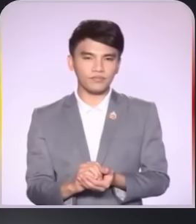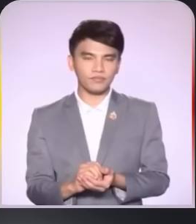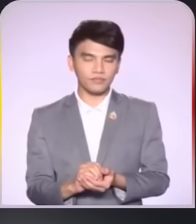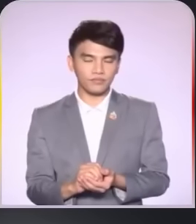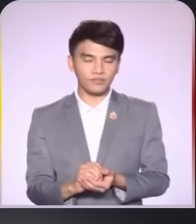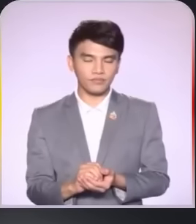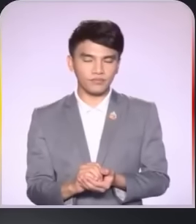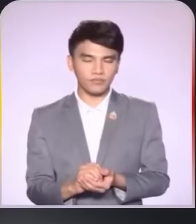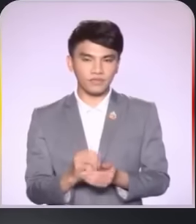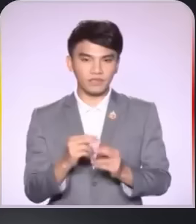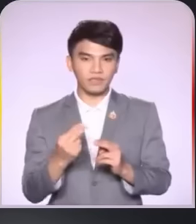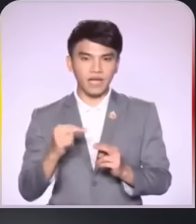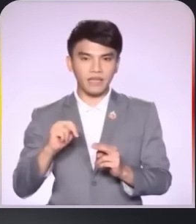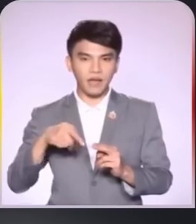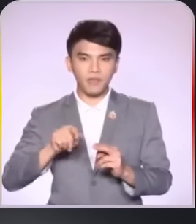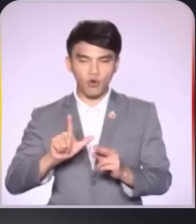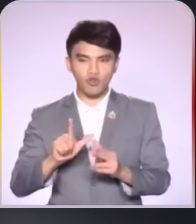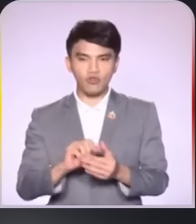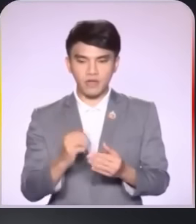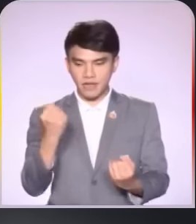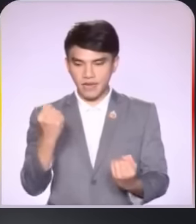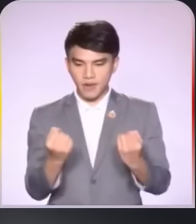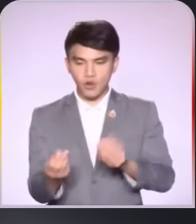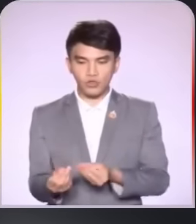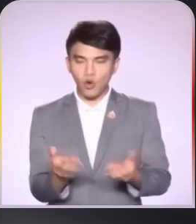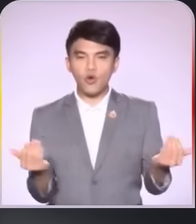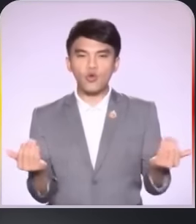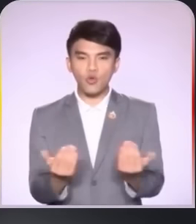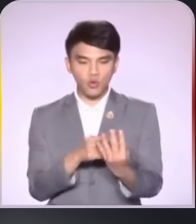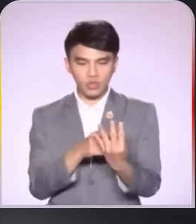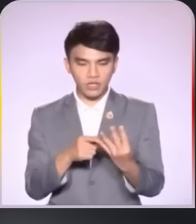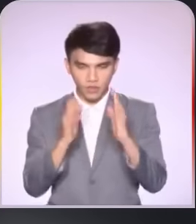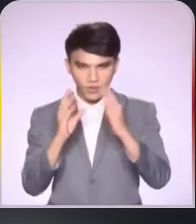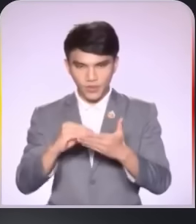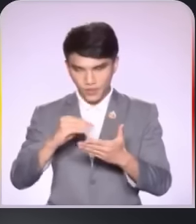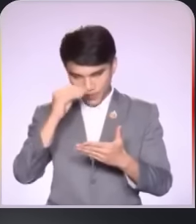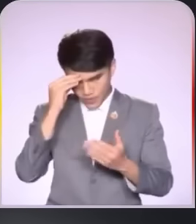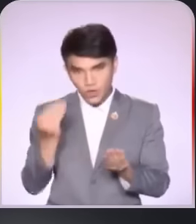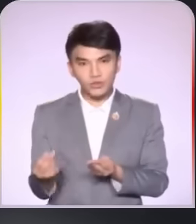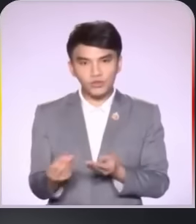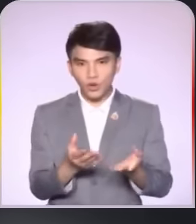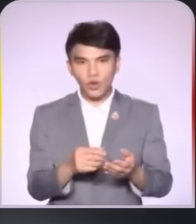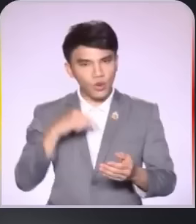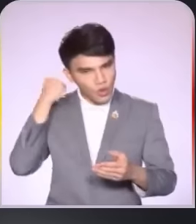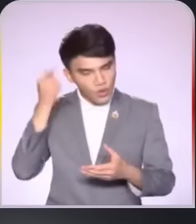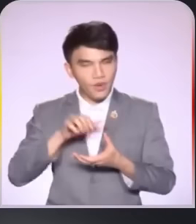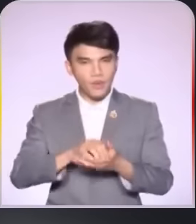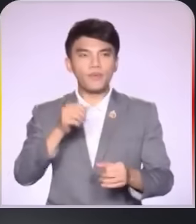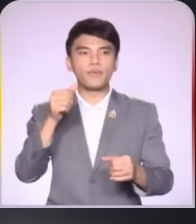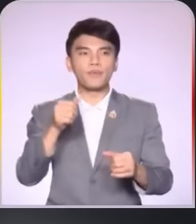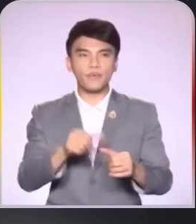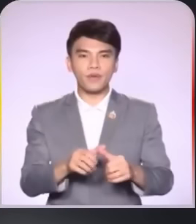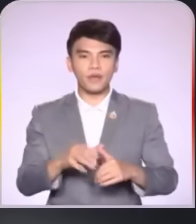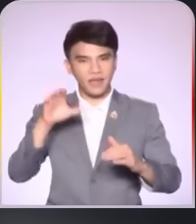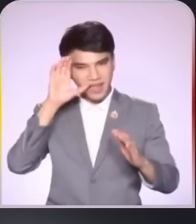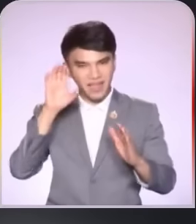างฝั่งนายธนพลหรือว่าโอ๊ตขับรถจะไปส่งลูก4คนไปโรงเรียนคุณผู้ชมภรรยาก็นั่งในรถด้วยใน